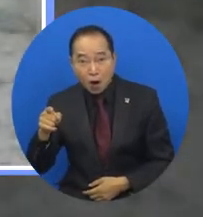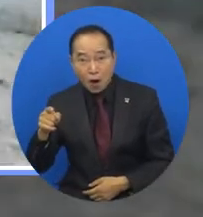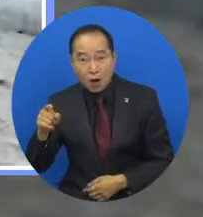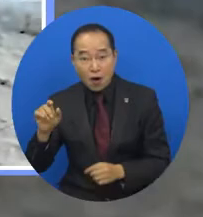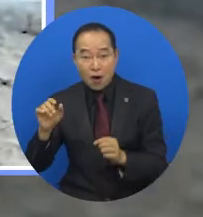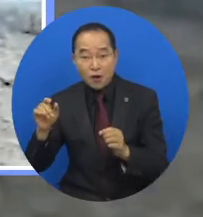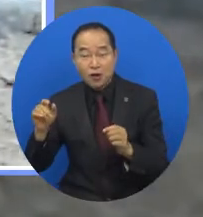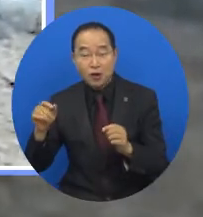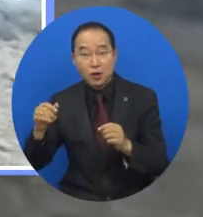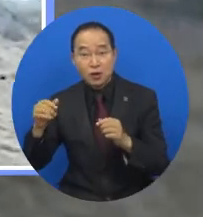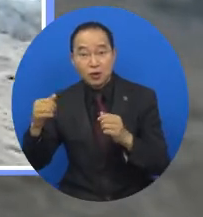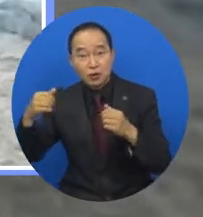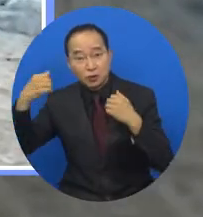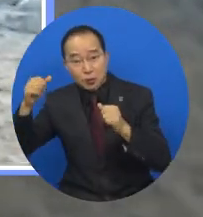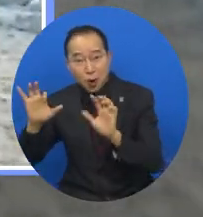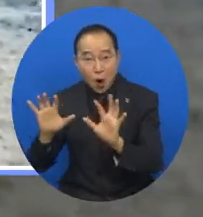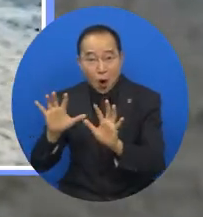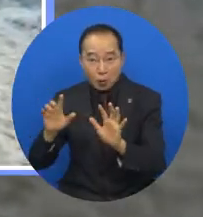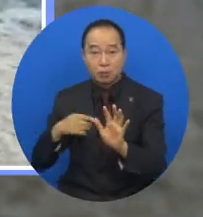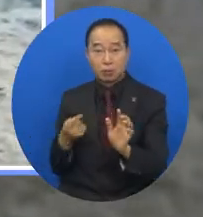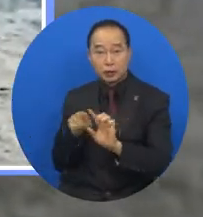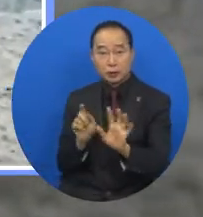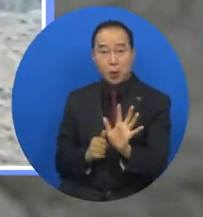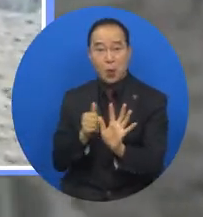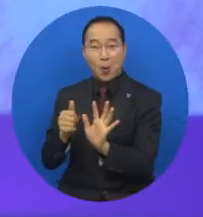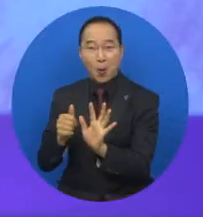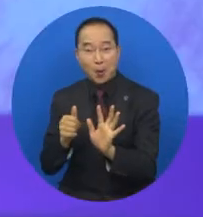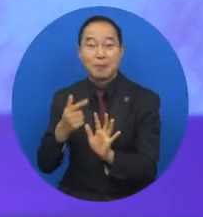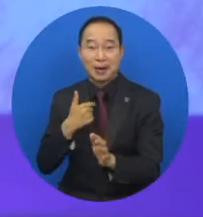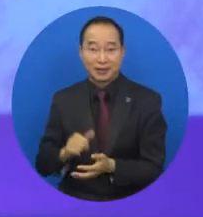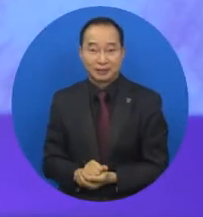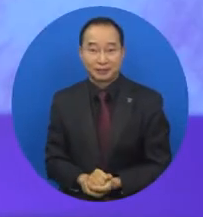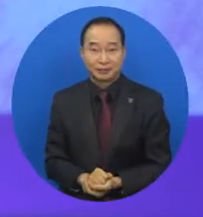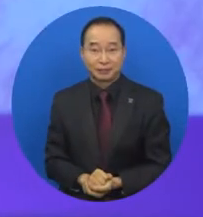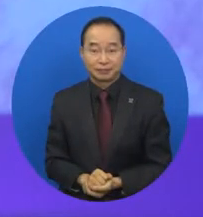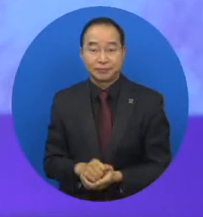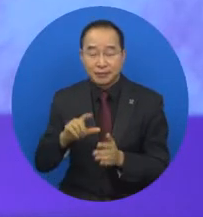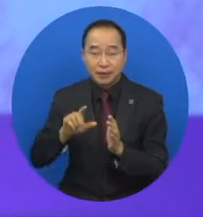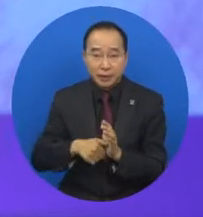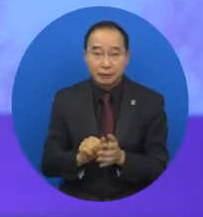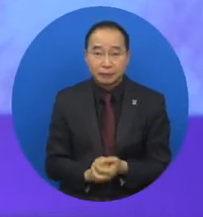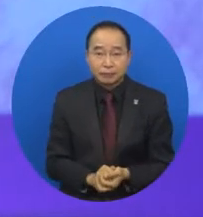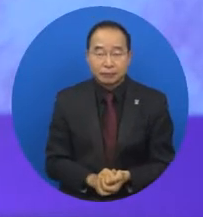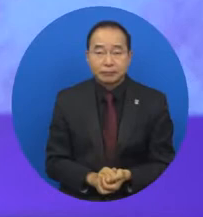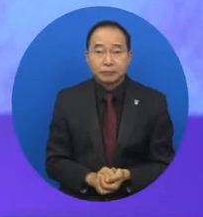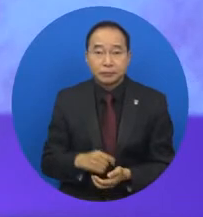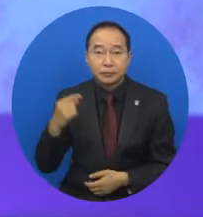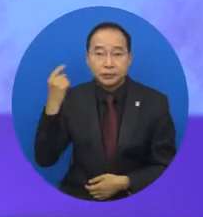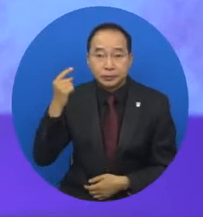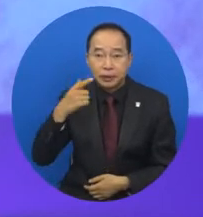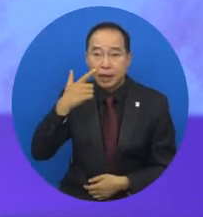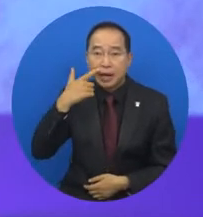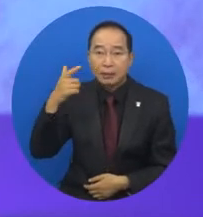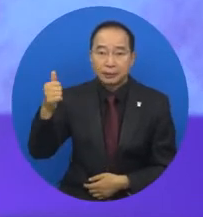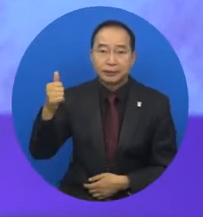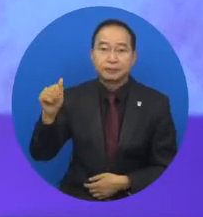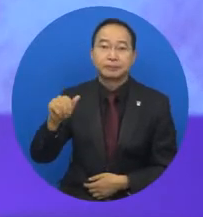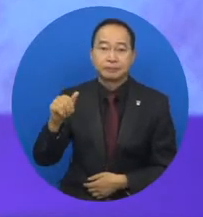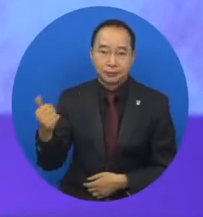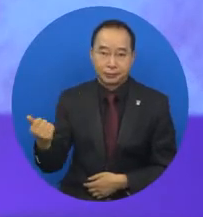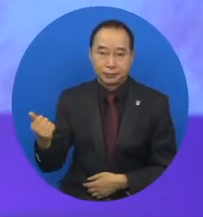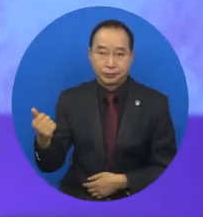무용수로도 더블 활동을 시작을 할 수 있게 되었습니다. 그러던 도중에 아버지의 부고